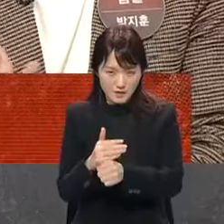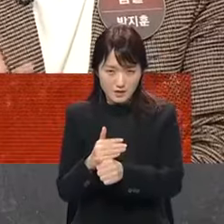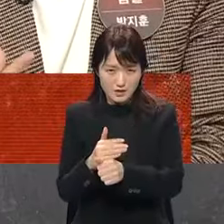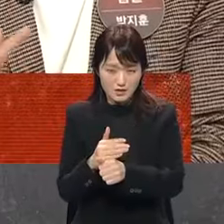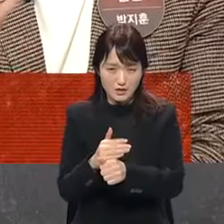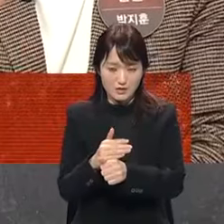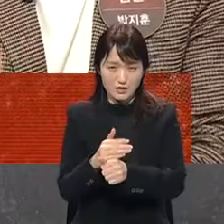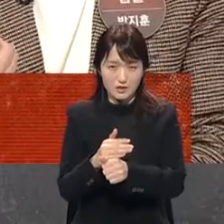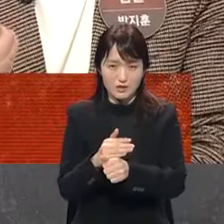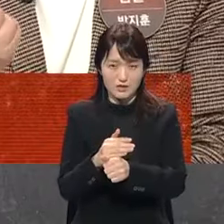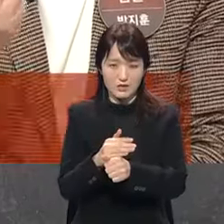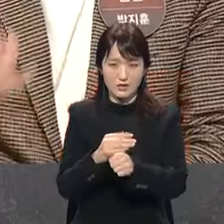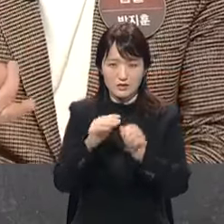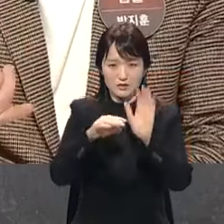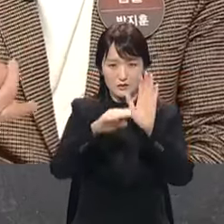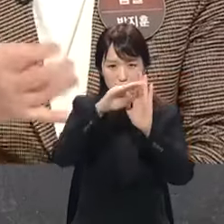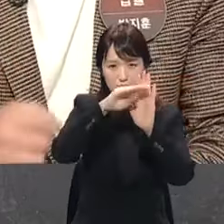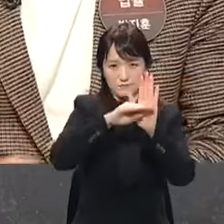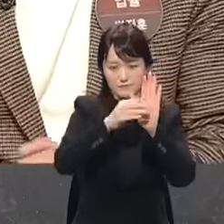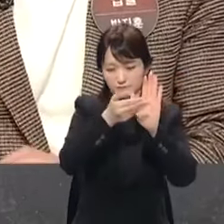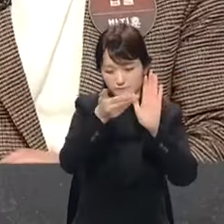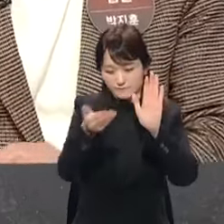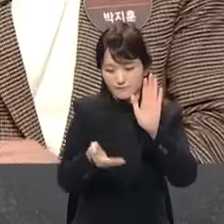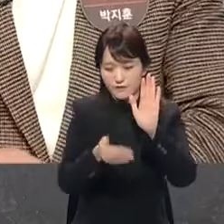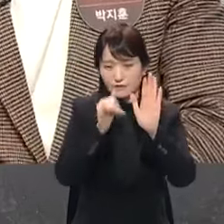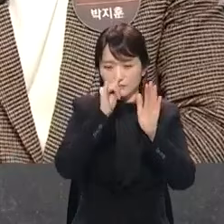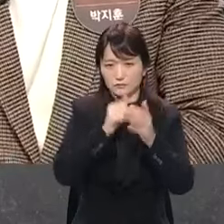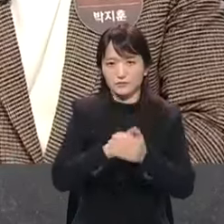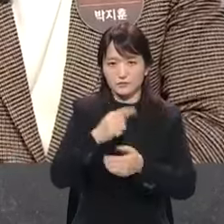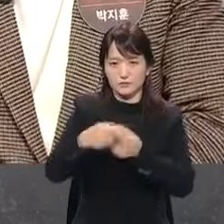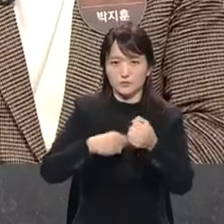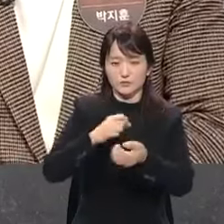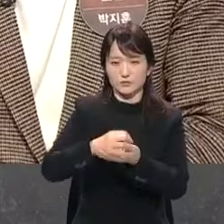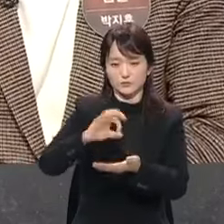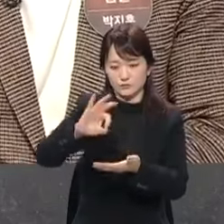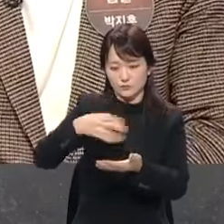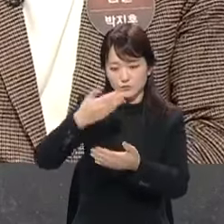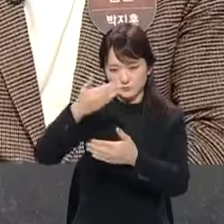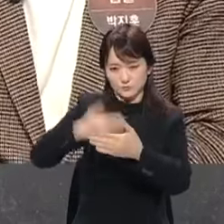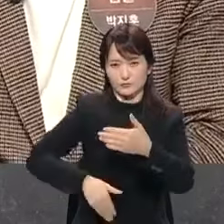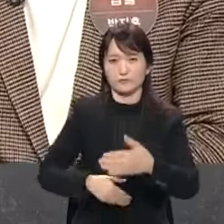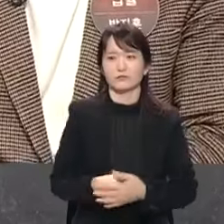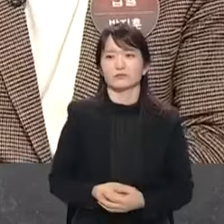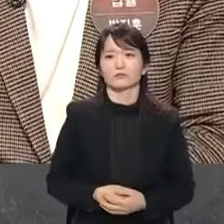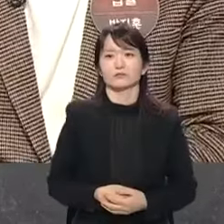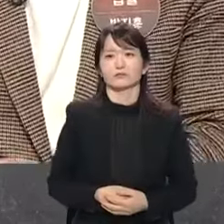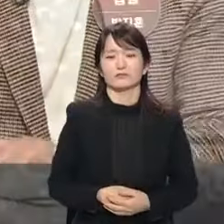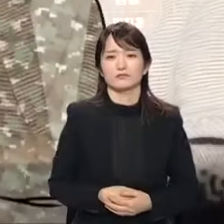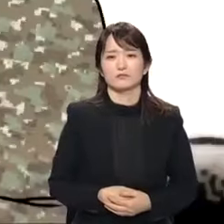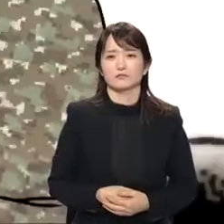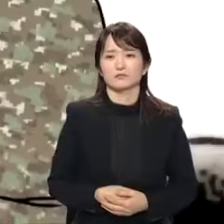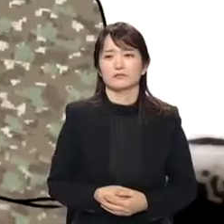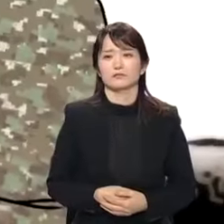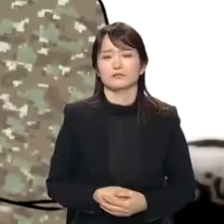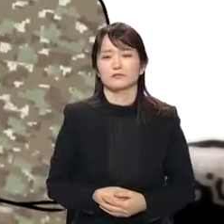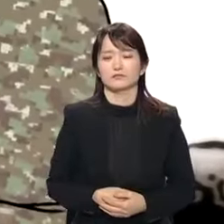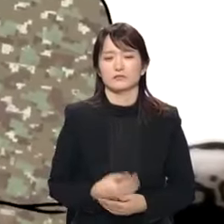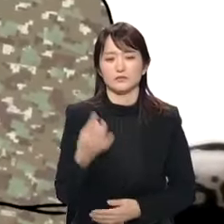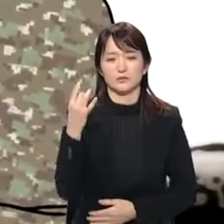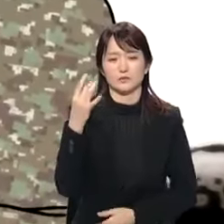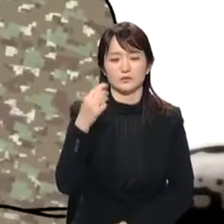정직 뭐 감봉 뭐 이렇게 있는데 그중에 아주 또 강한 거 강등을 해요 원래